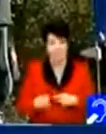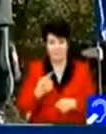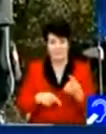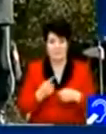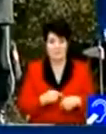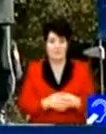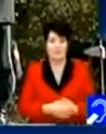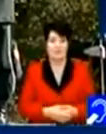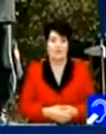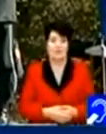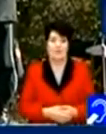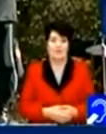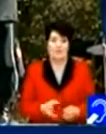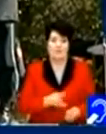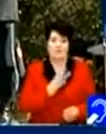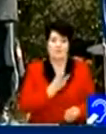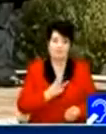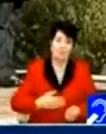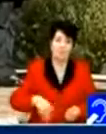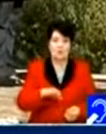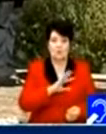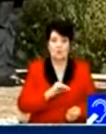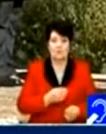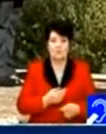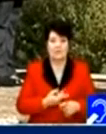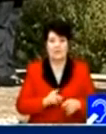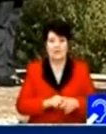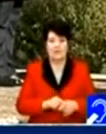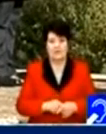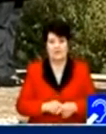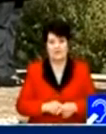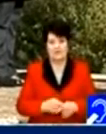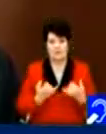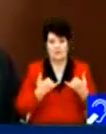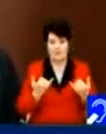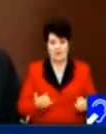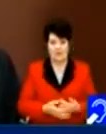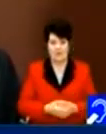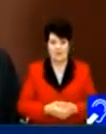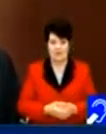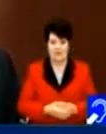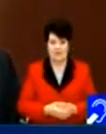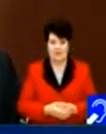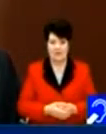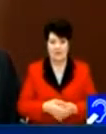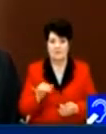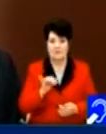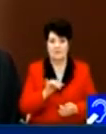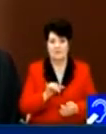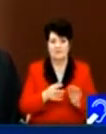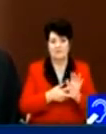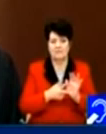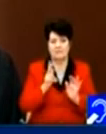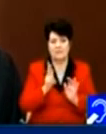recupera. Toți doritorii, toți cei cu inimă mare, sâmbătă la 10:30